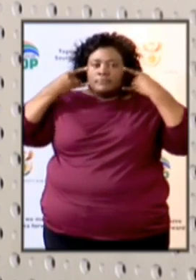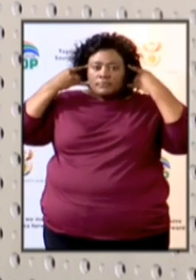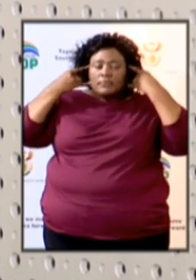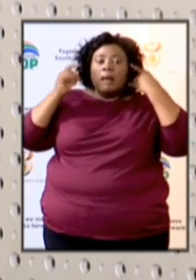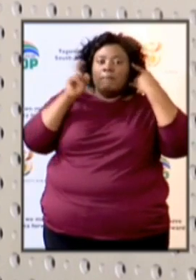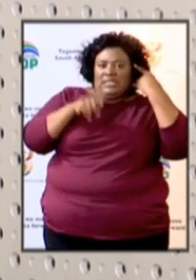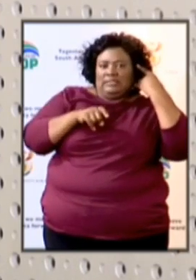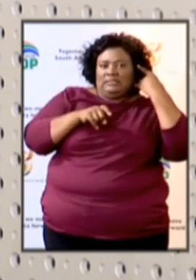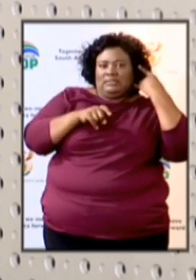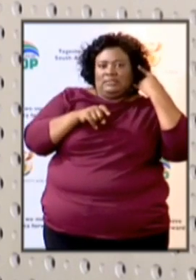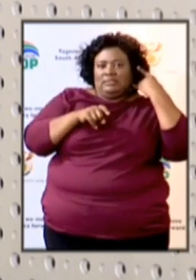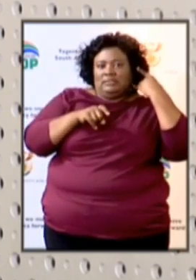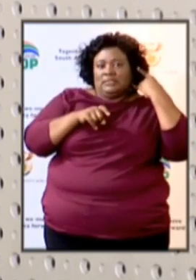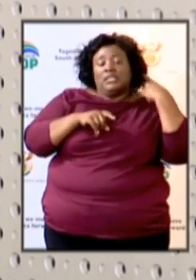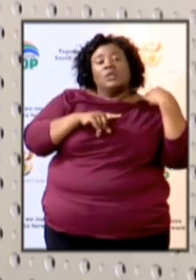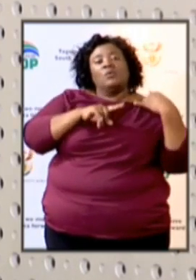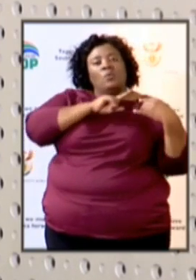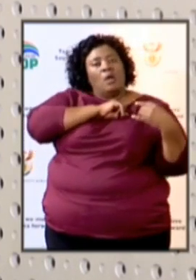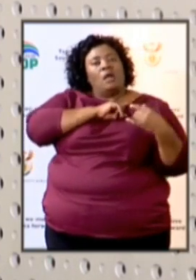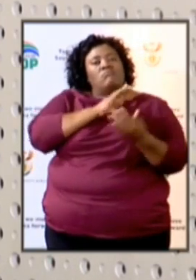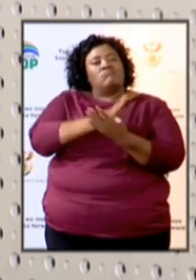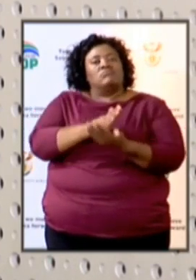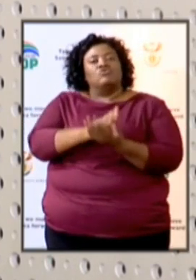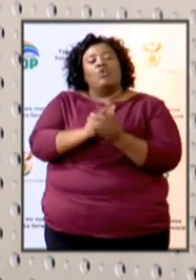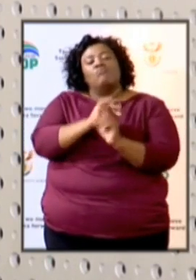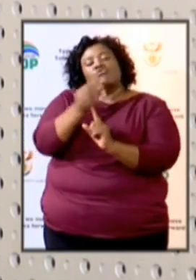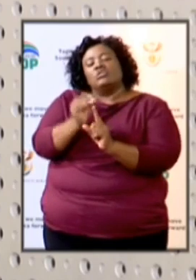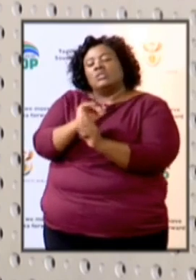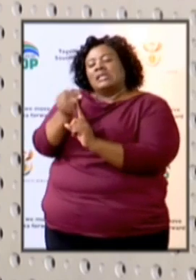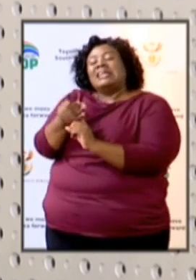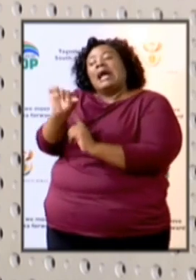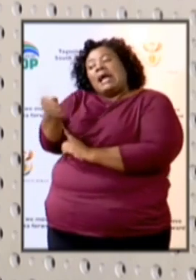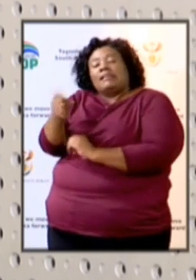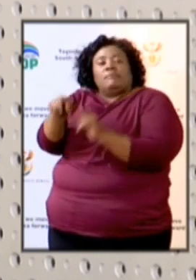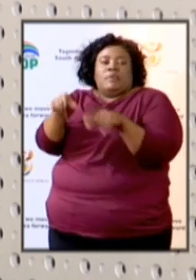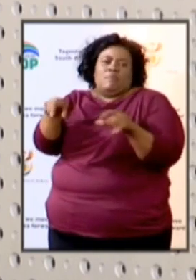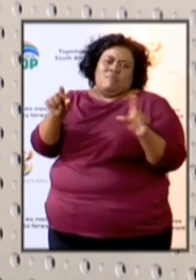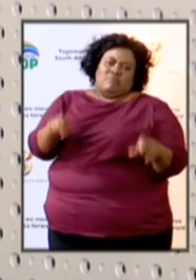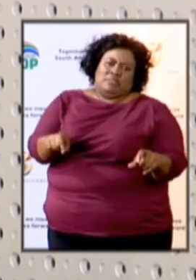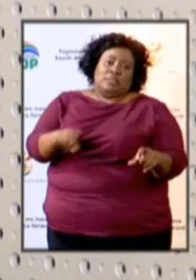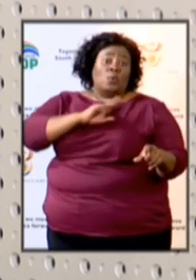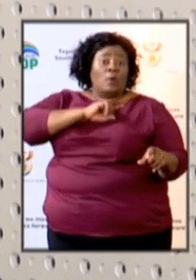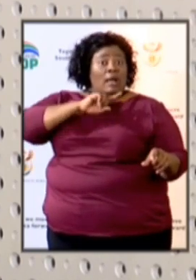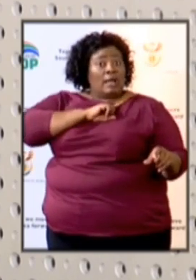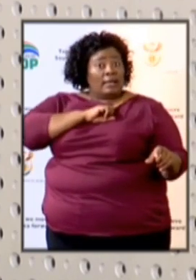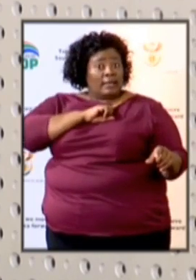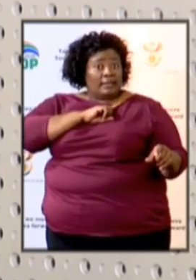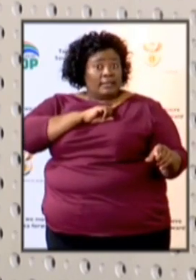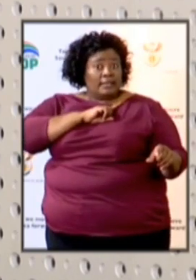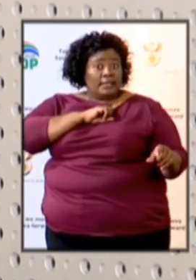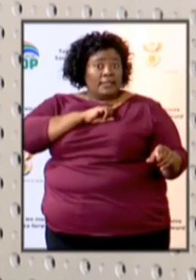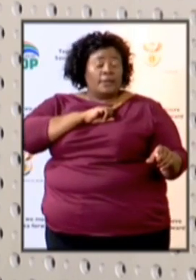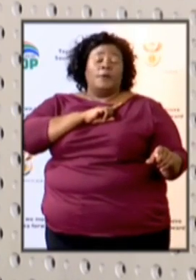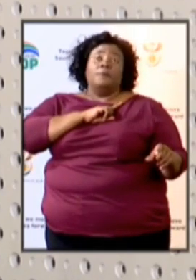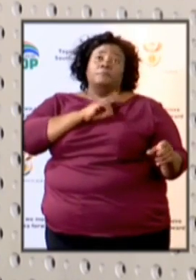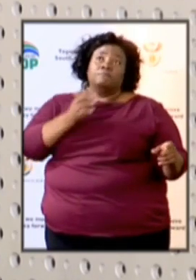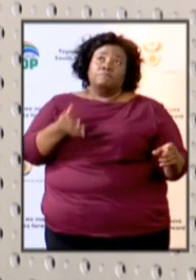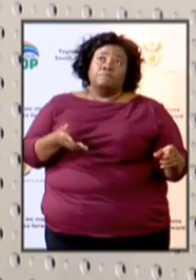wenzele ukuthi uvikele abanye abantu. Ngoba senzelani? Senzela ukuthi